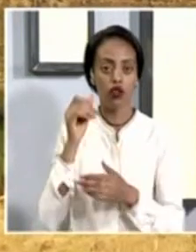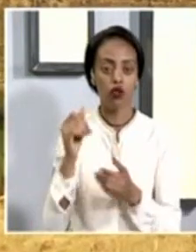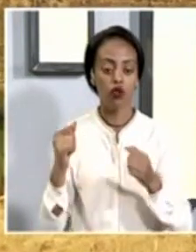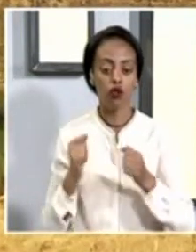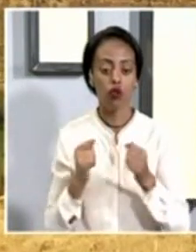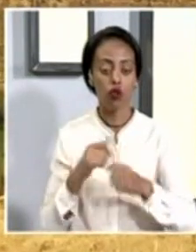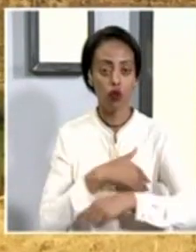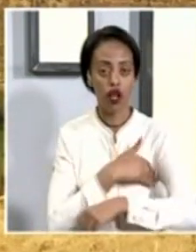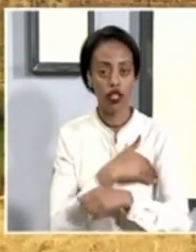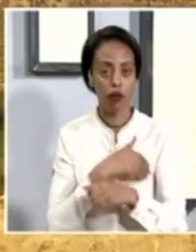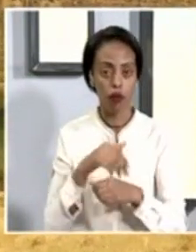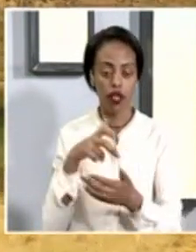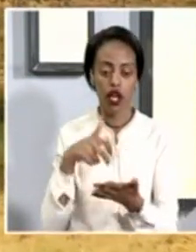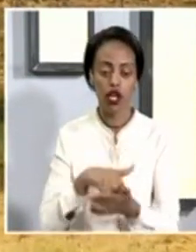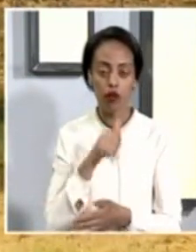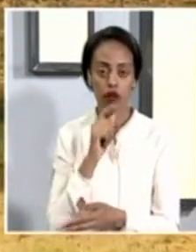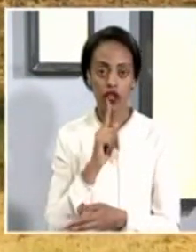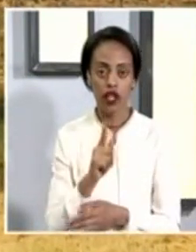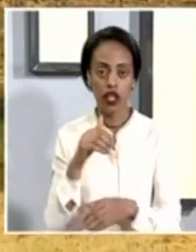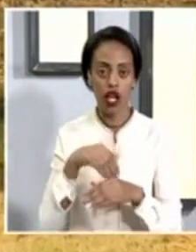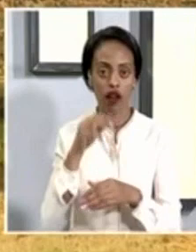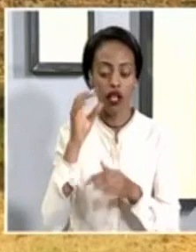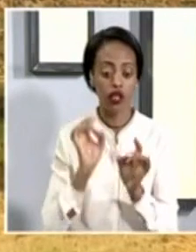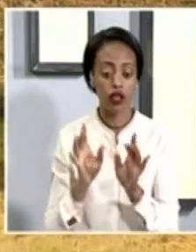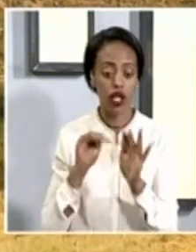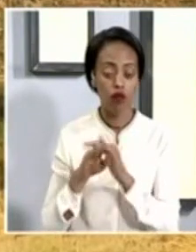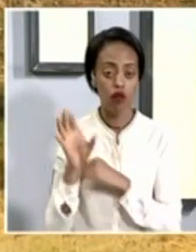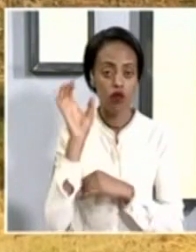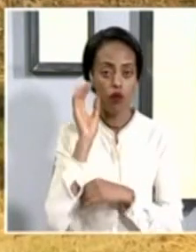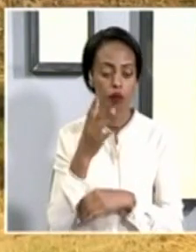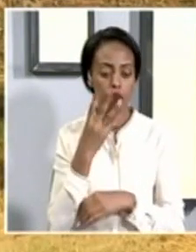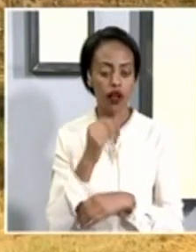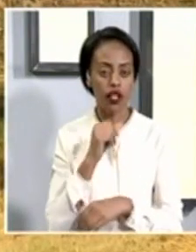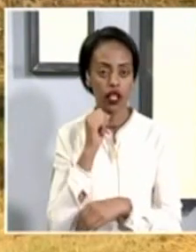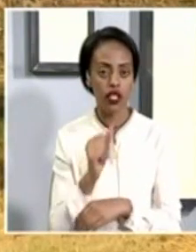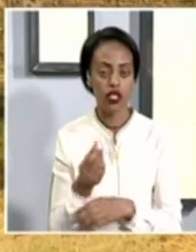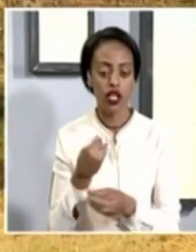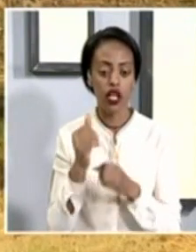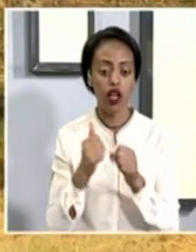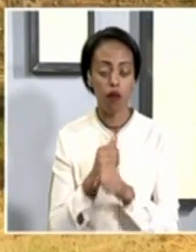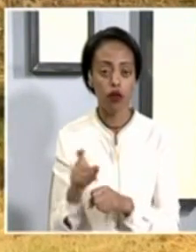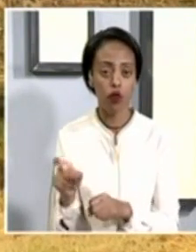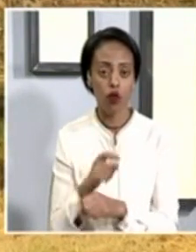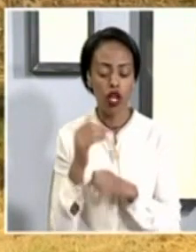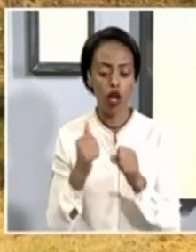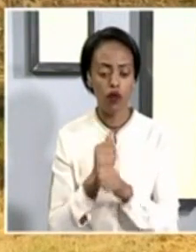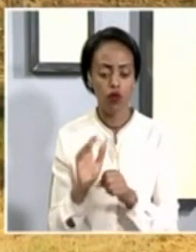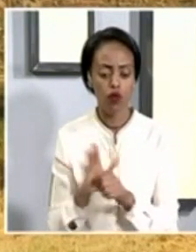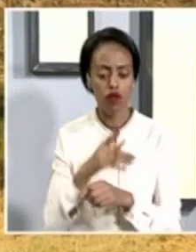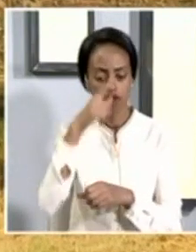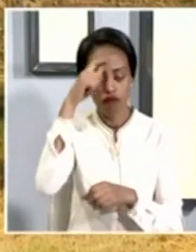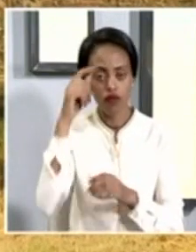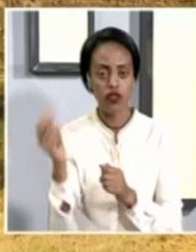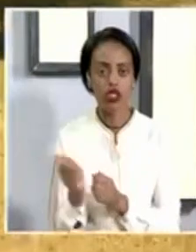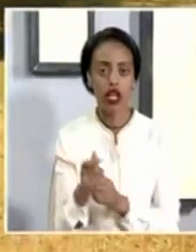تنبين تابيا اين بركخنين انبتا ابتقري اتيو كاب سمعا قسينني حدرن كلاب عمت كوانن عمت ملوء زلف عالو